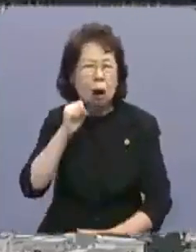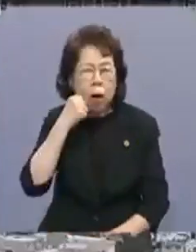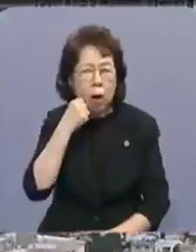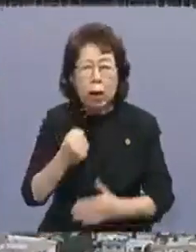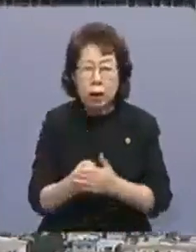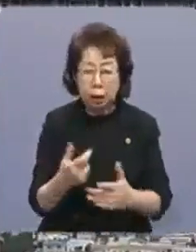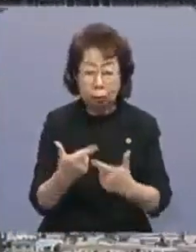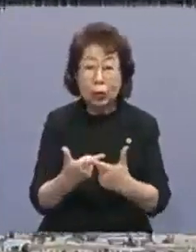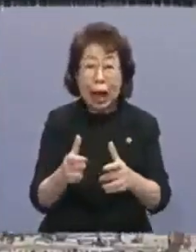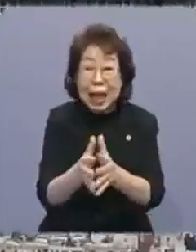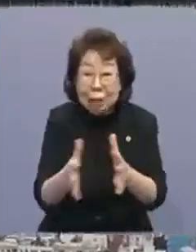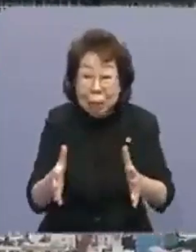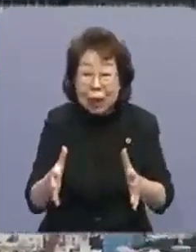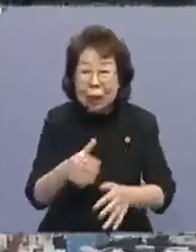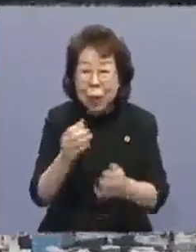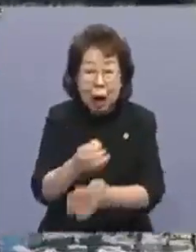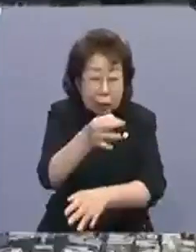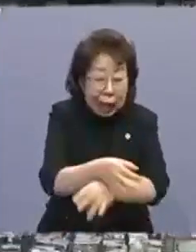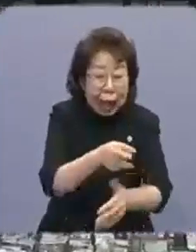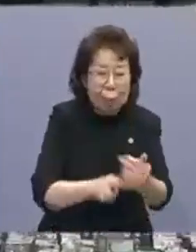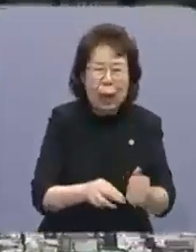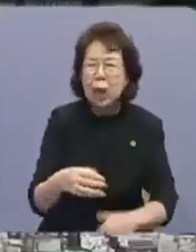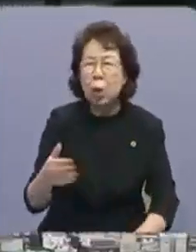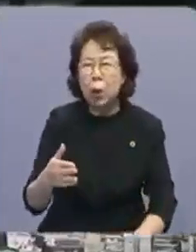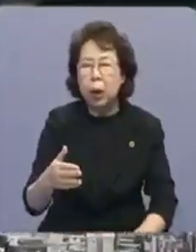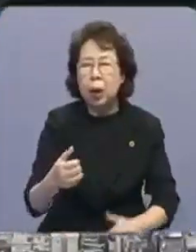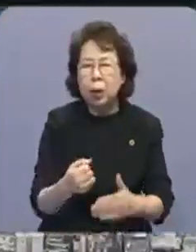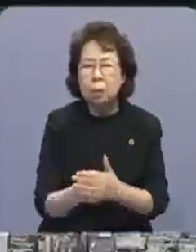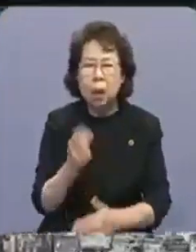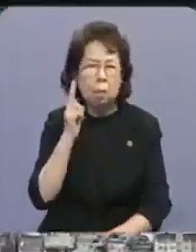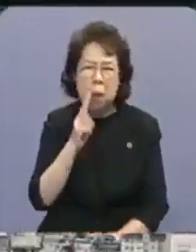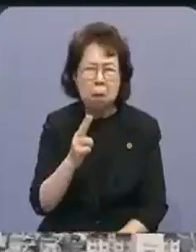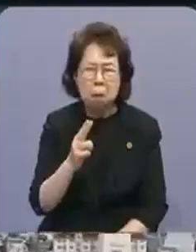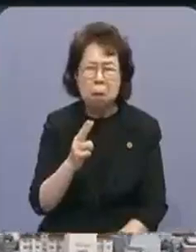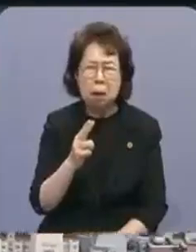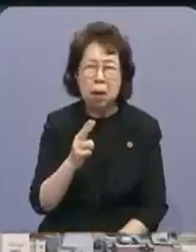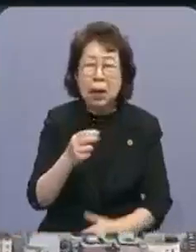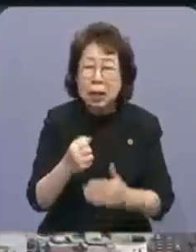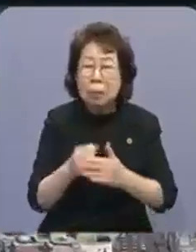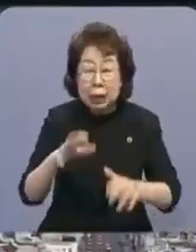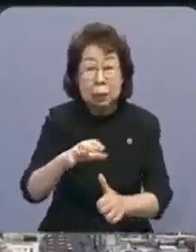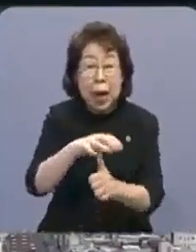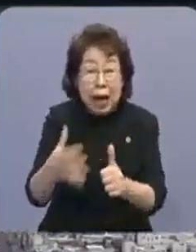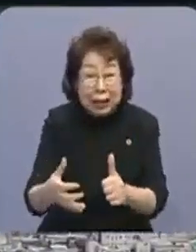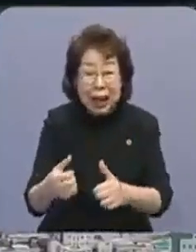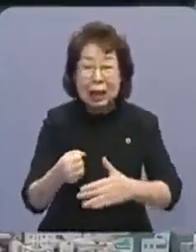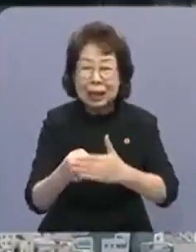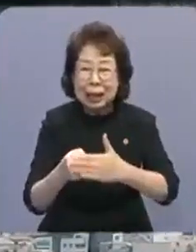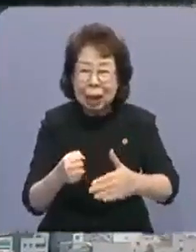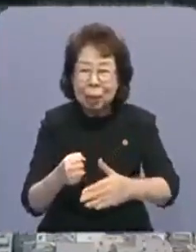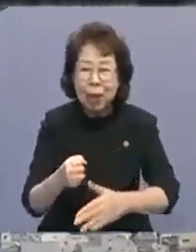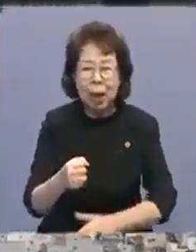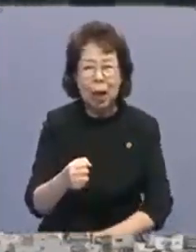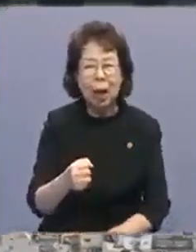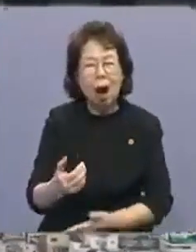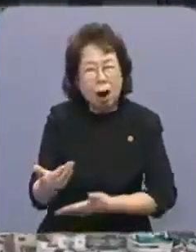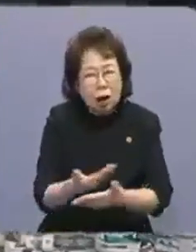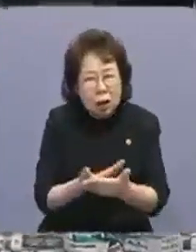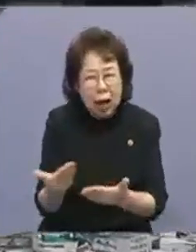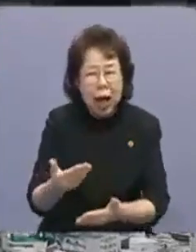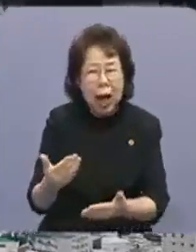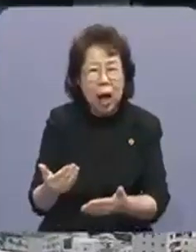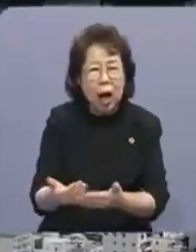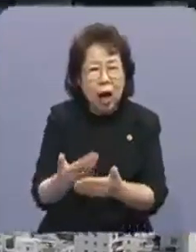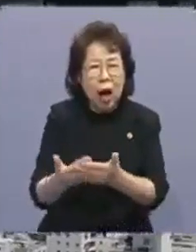시장의 비정상적인 모습이 매우 팽배해 있었는데 이번 해제 조치로 인해서 거래량 증가